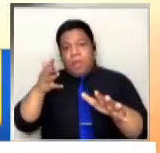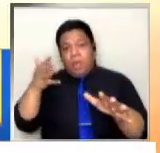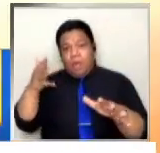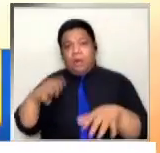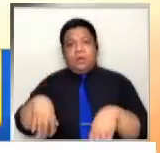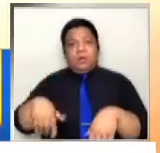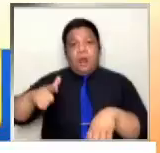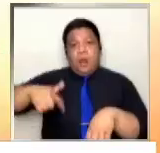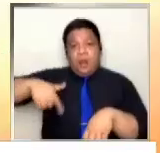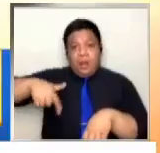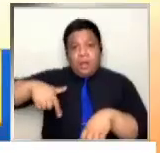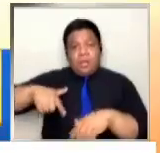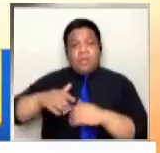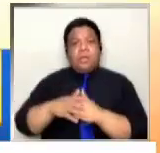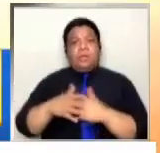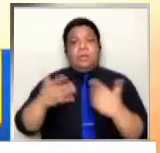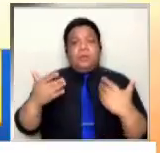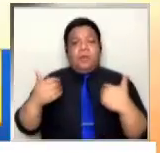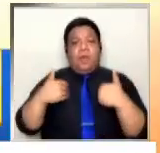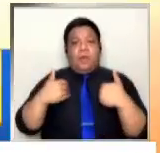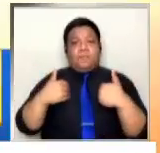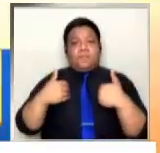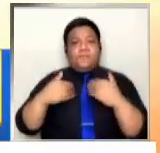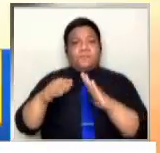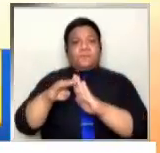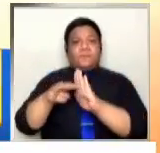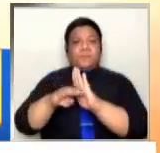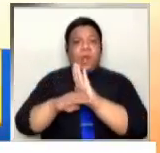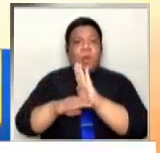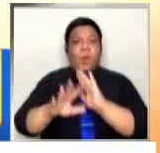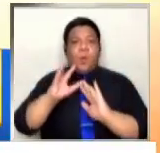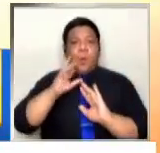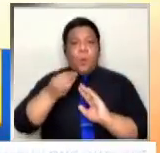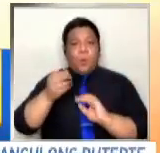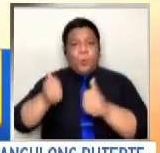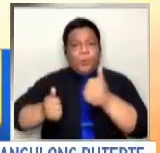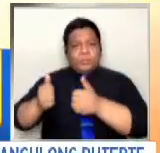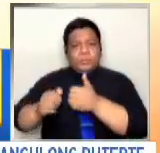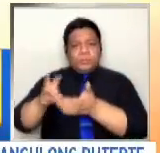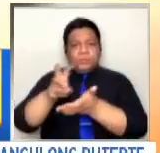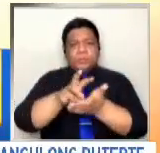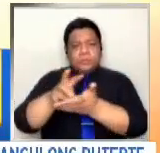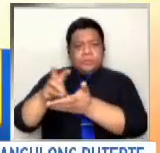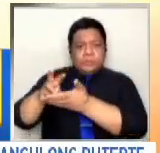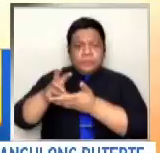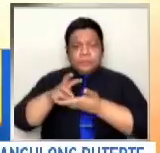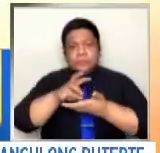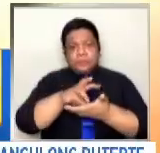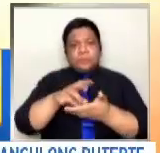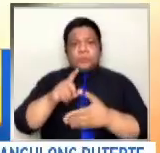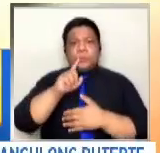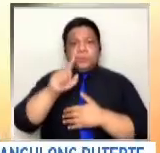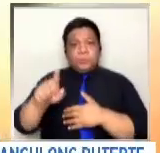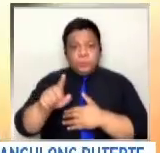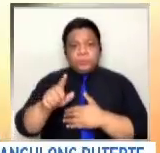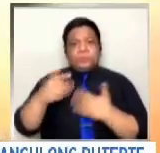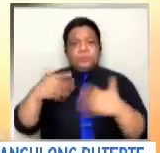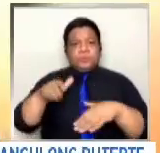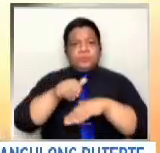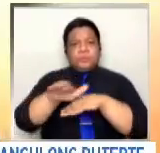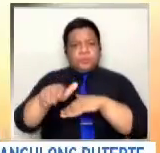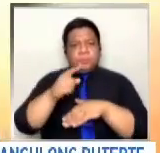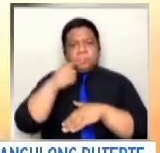Kasi meron kaming listahan ng mga LGUs na yan, na actually yung iba niyan, pinadalhan namin ng show cause